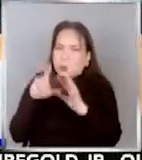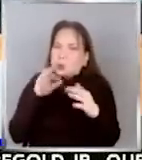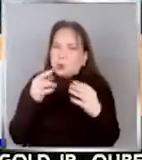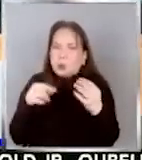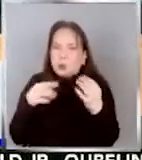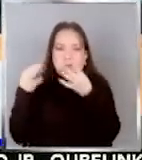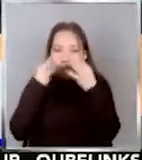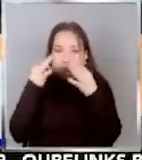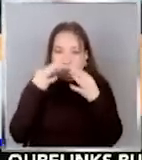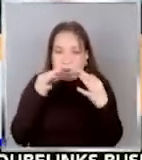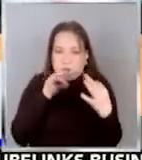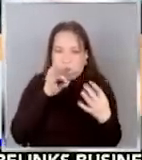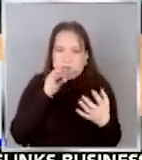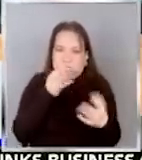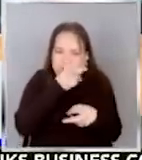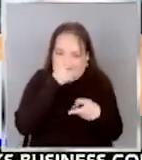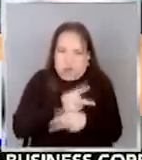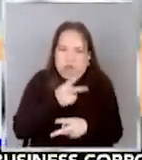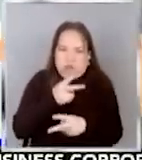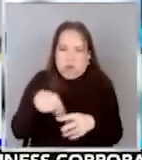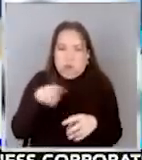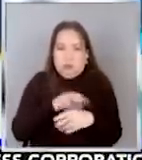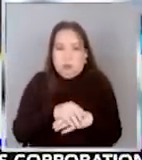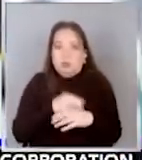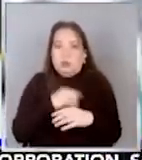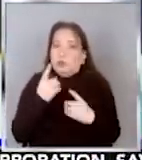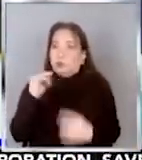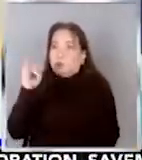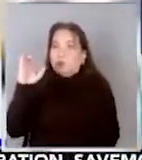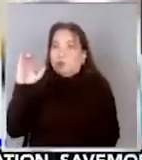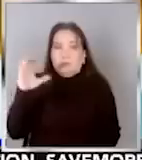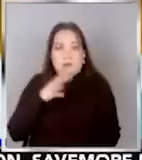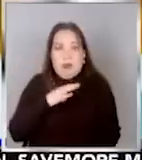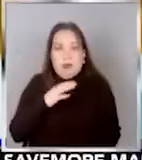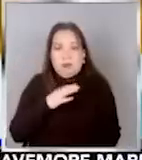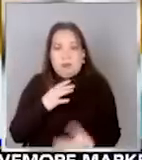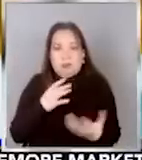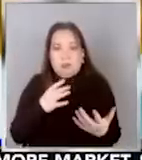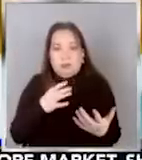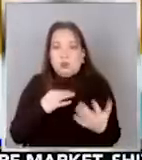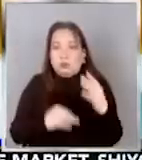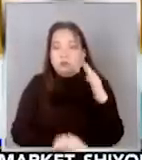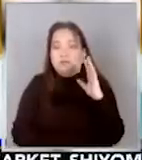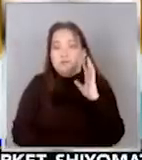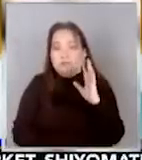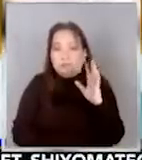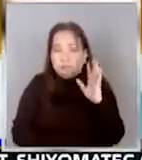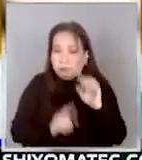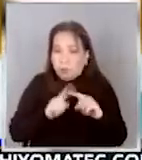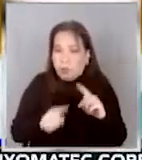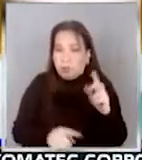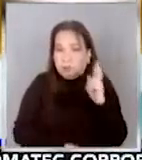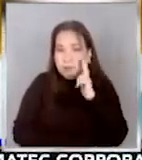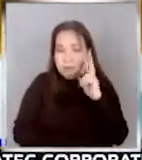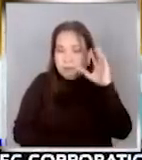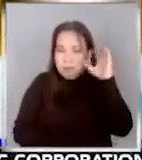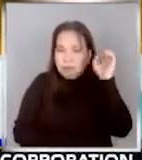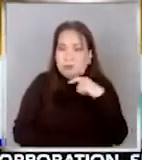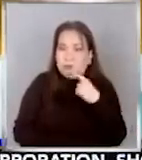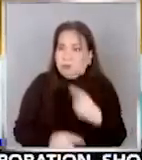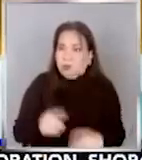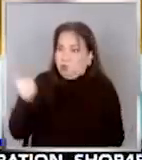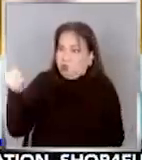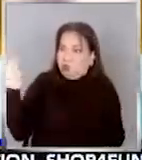sa imbestigasyon. Bagay na pinaninindigan din ni dating Pangulong Duterte. You cannot just intrude into